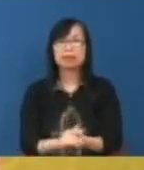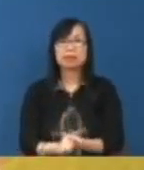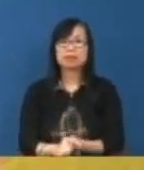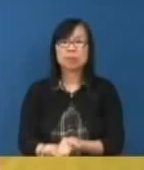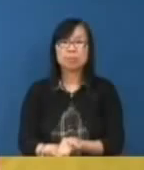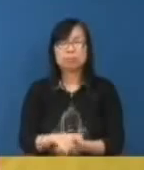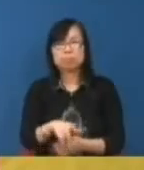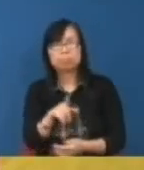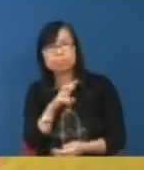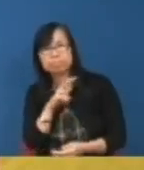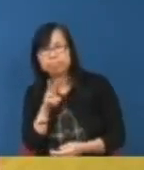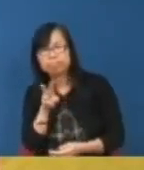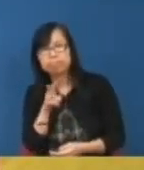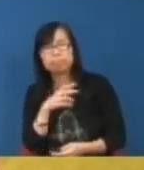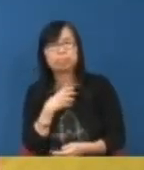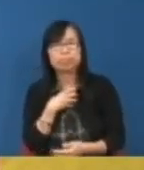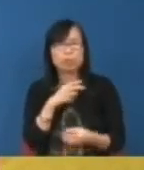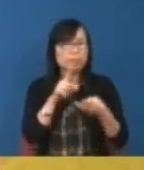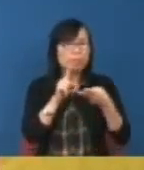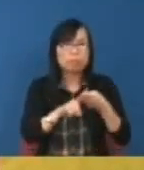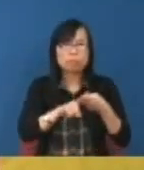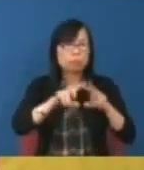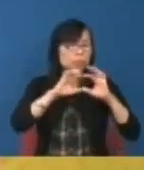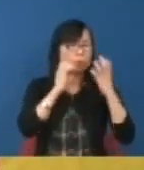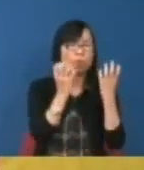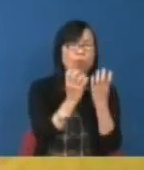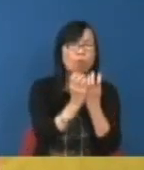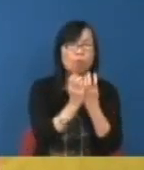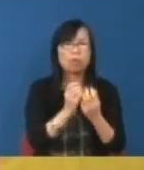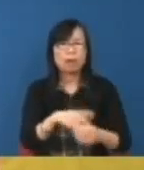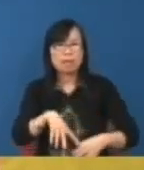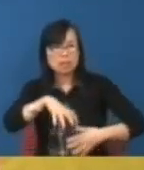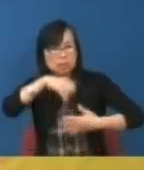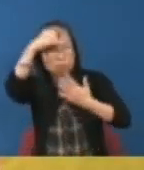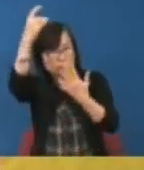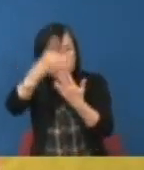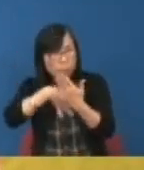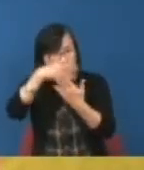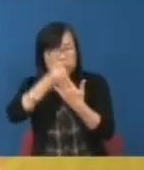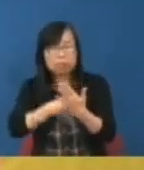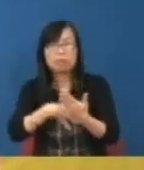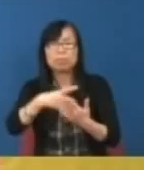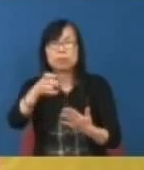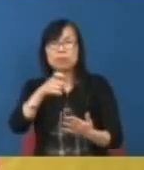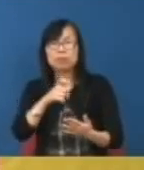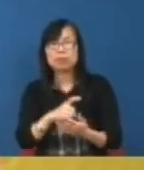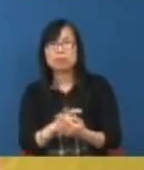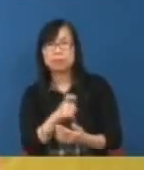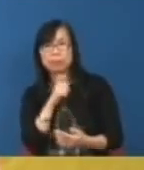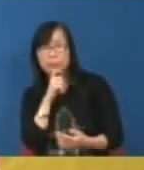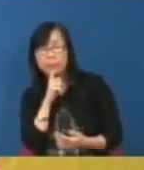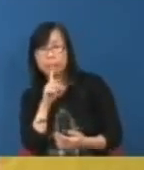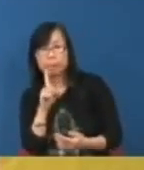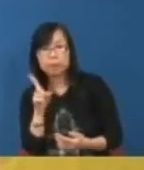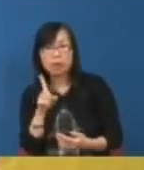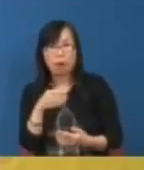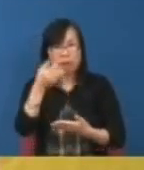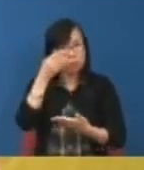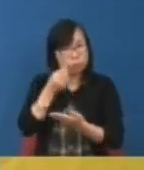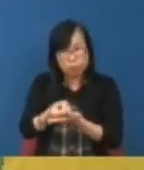得你依一個即係民主黨本身究竟喺成個過程裏邊有啲乜嘢？即係你話，哎，我出賣